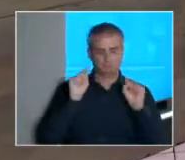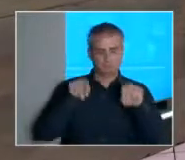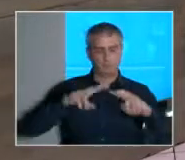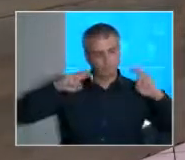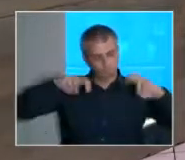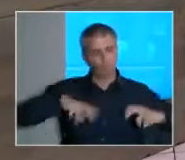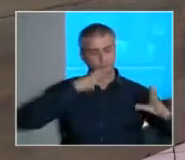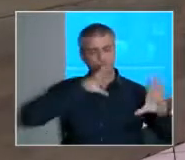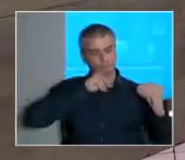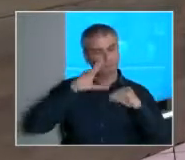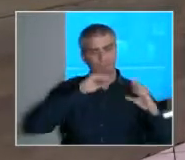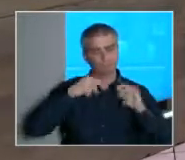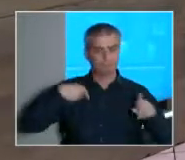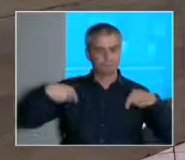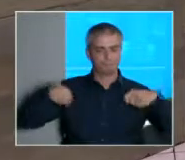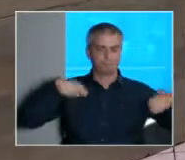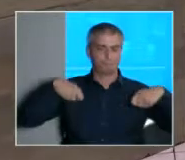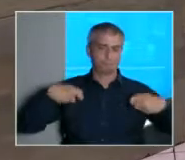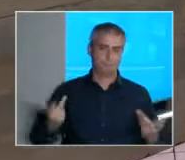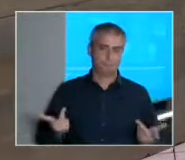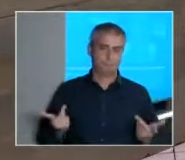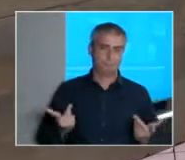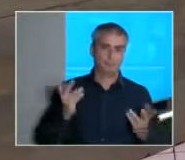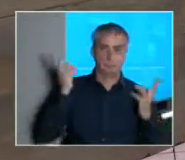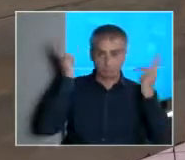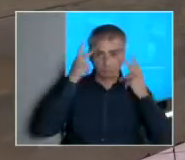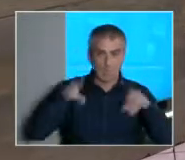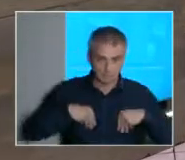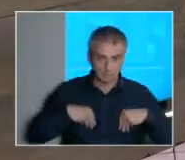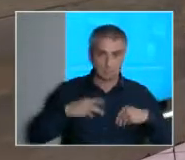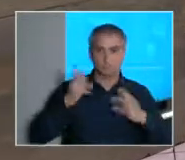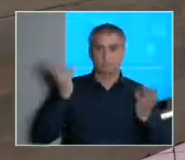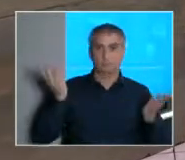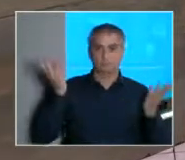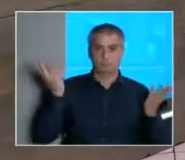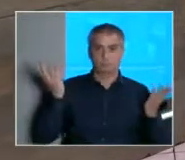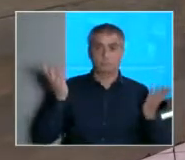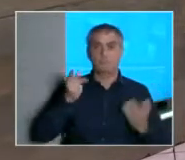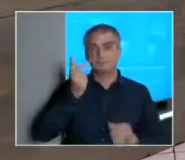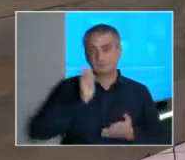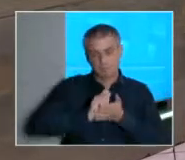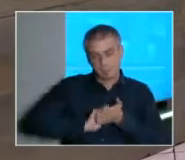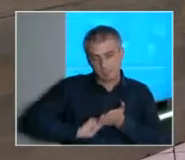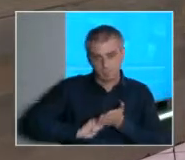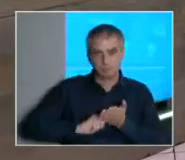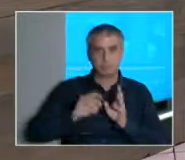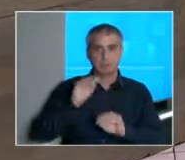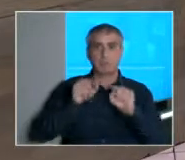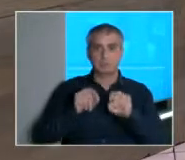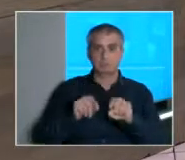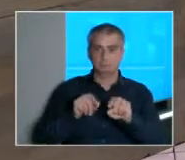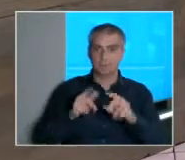ישבו יחד, ידברו, ישבו על שולחן דיונים, יגיעו להסכמות, יגיעו להבנות, ינסחו אותם, יישמו